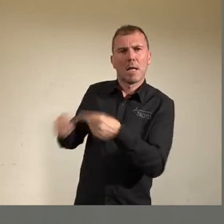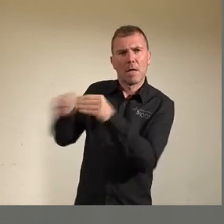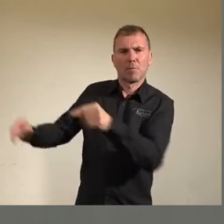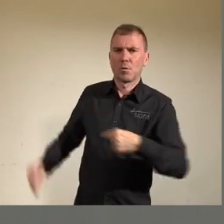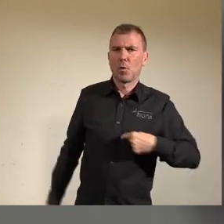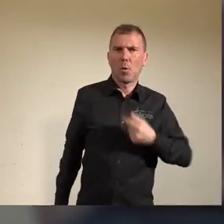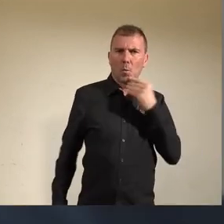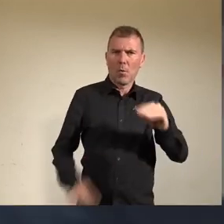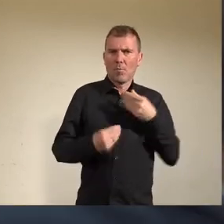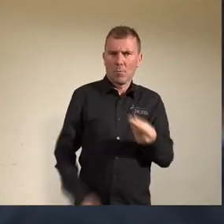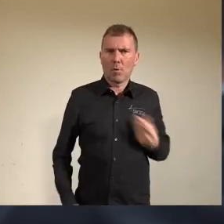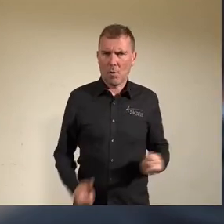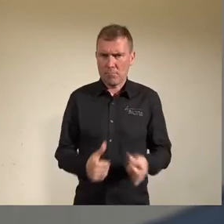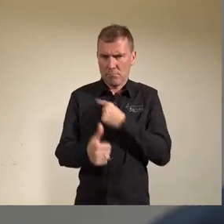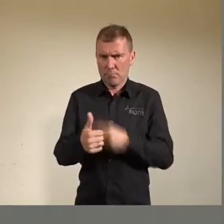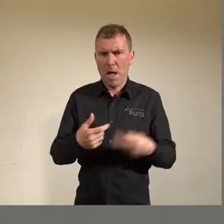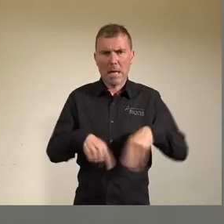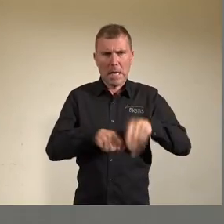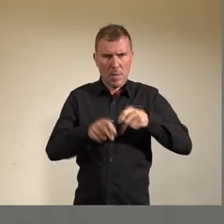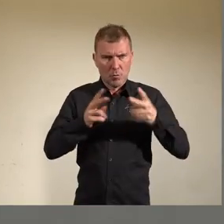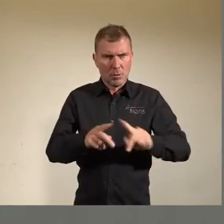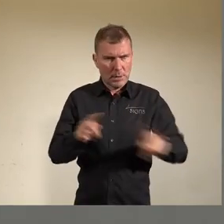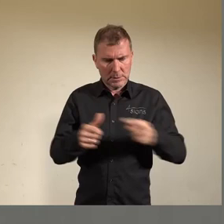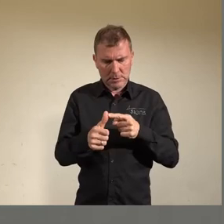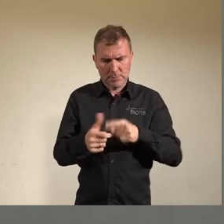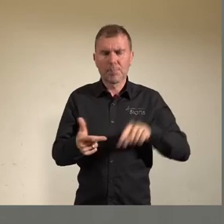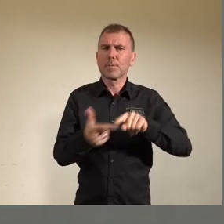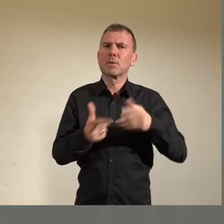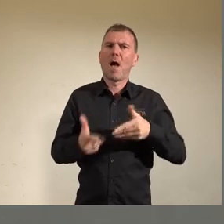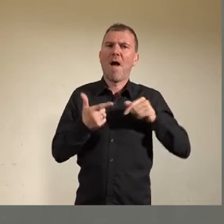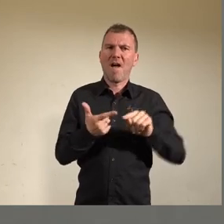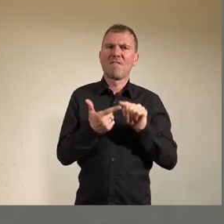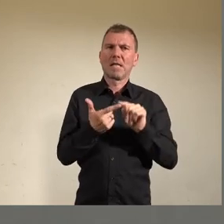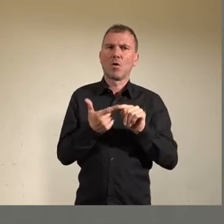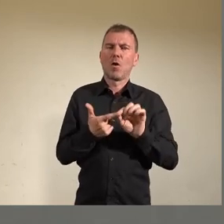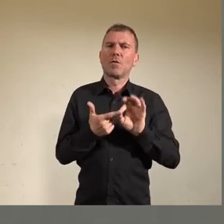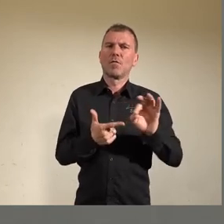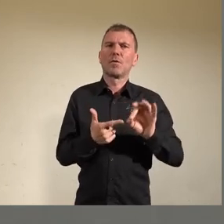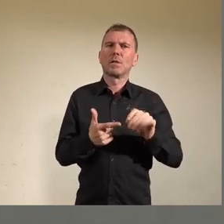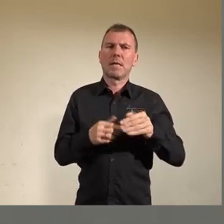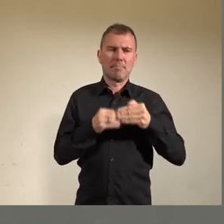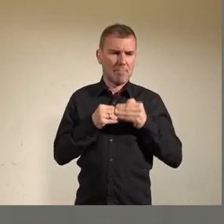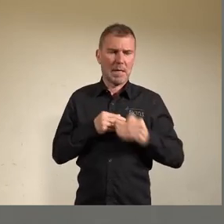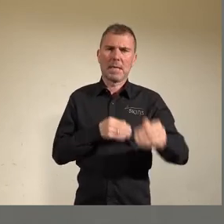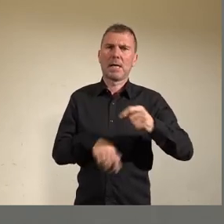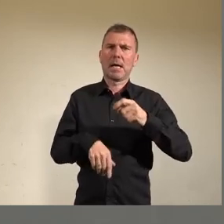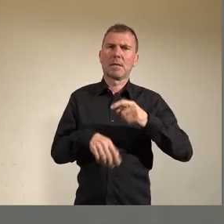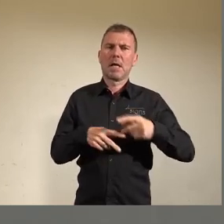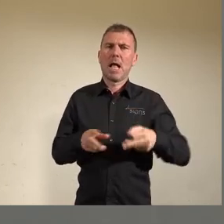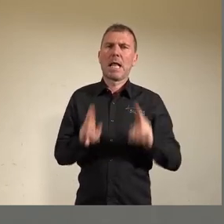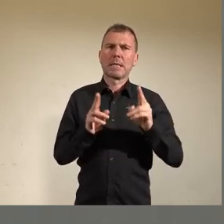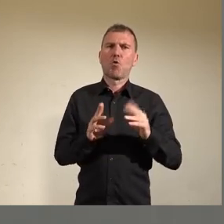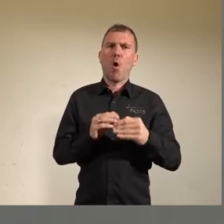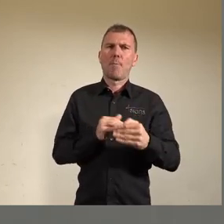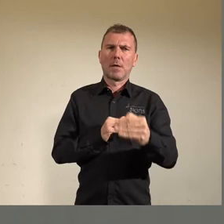Und zweitens möchte ich anmerken, dass ich und wir als Fraktion für die restliche Legislaturperiode